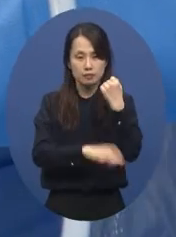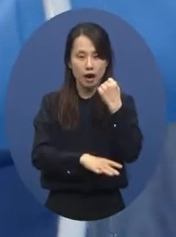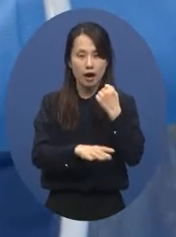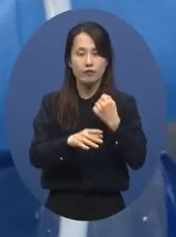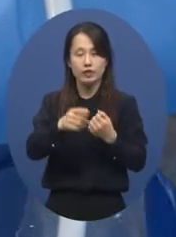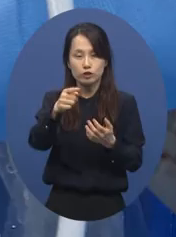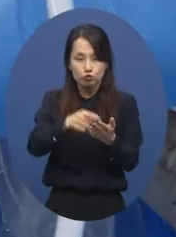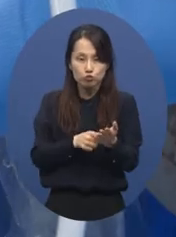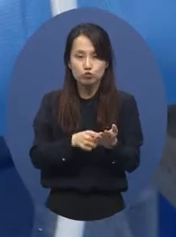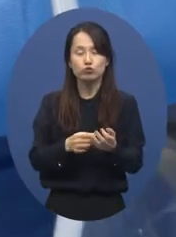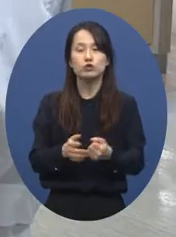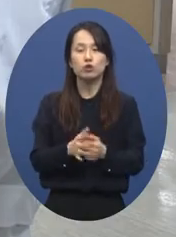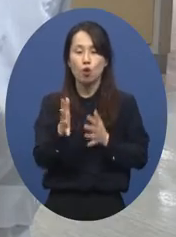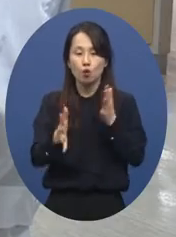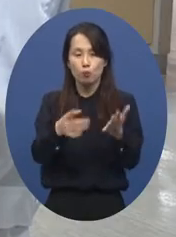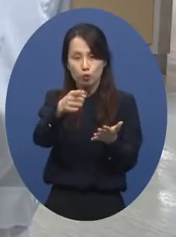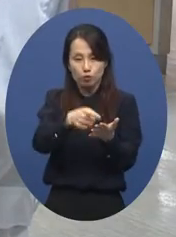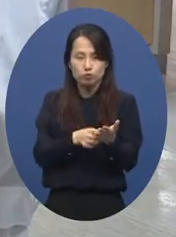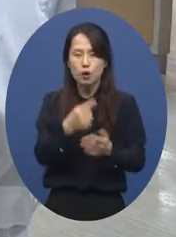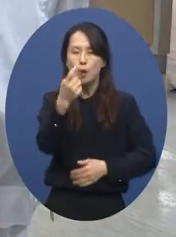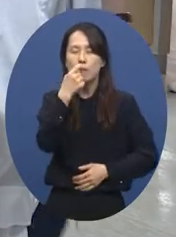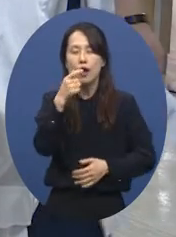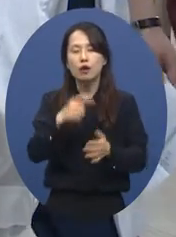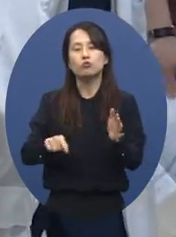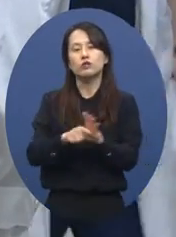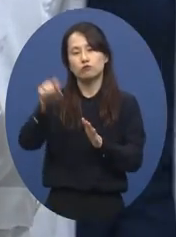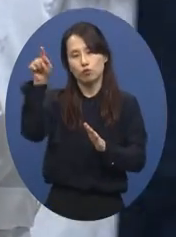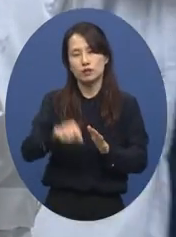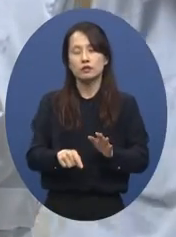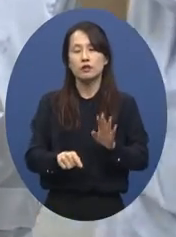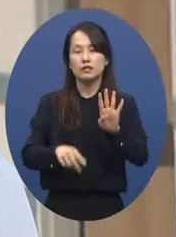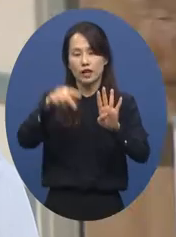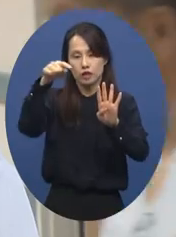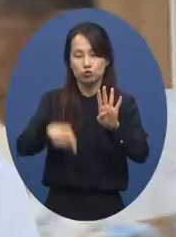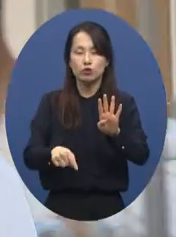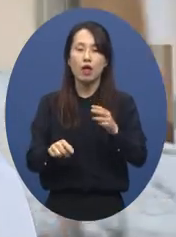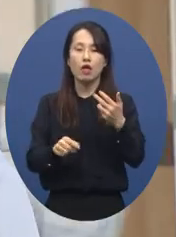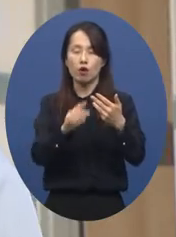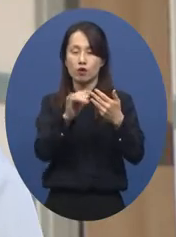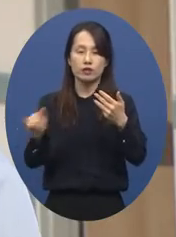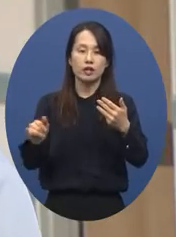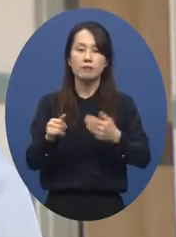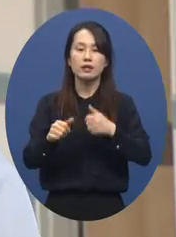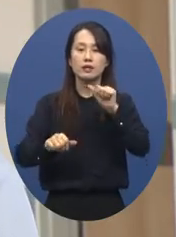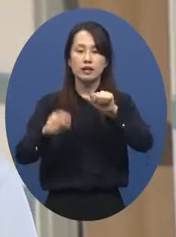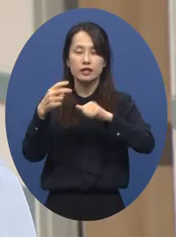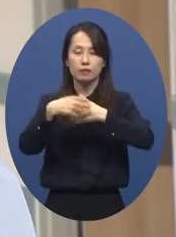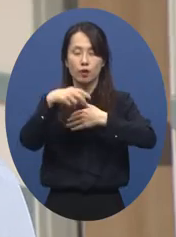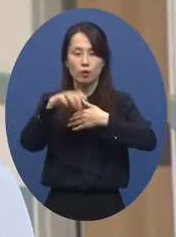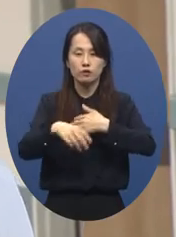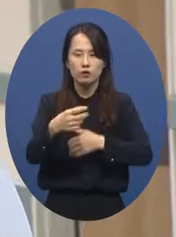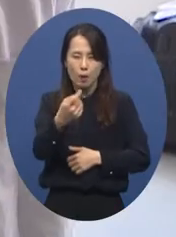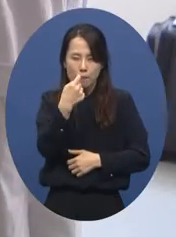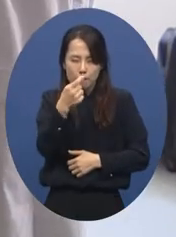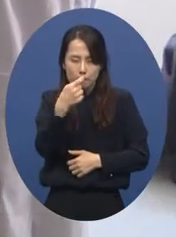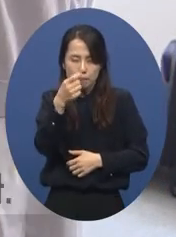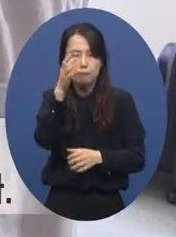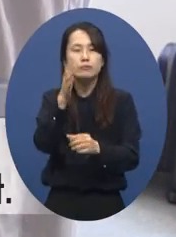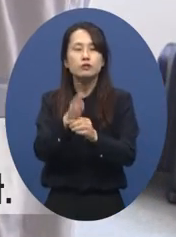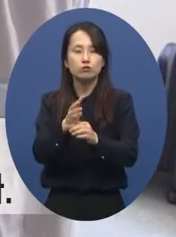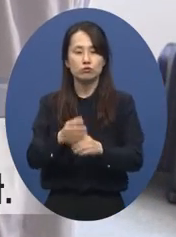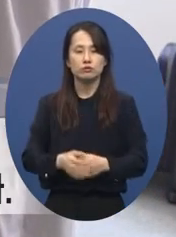첨단 의료기술 중심이 있다 총 8명이 사줄 거쳐 톤의 5개 병원에서 의료 기술을 익혔습니다 아